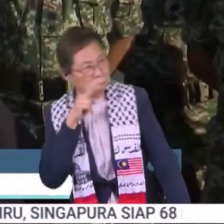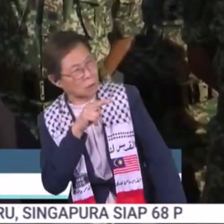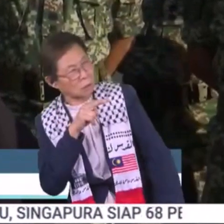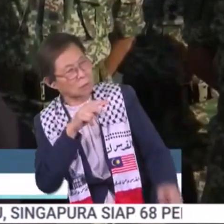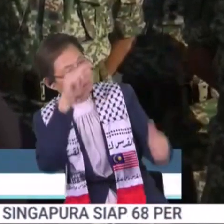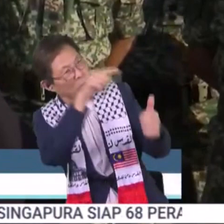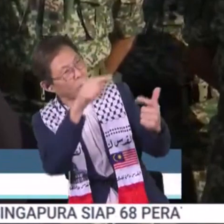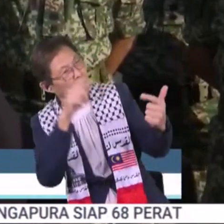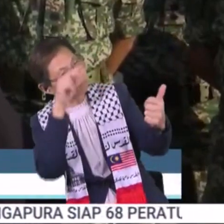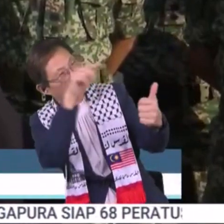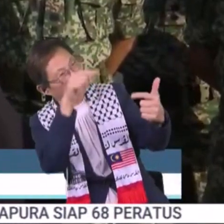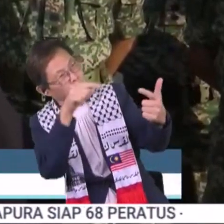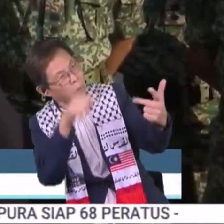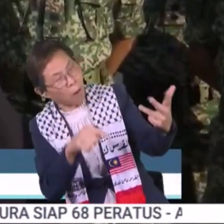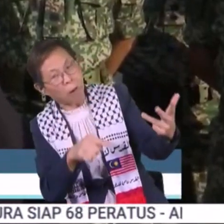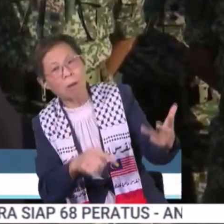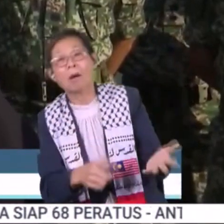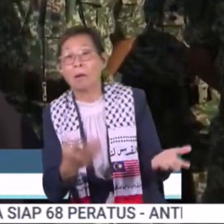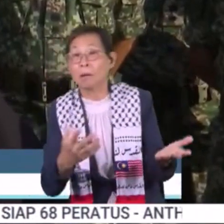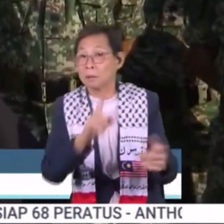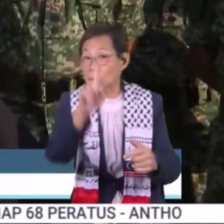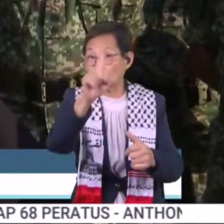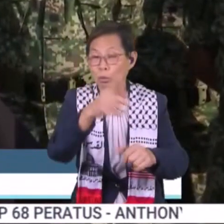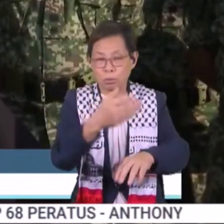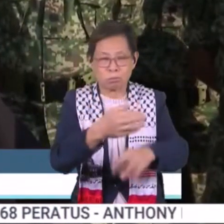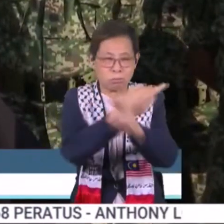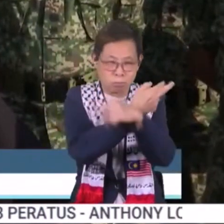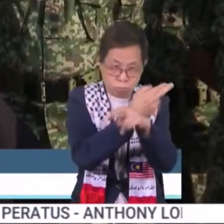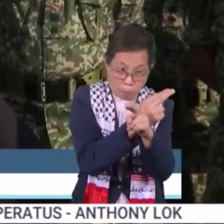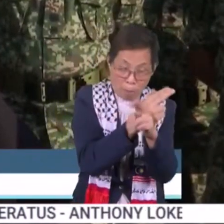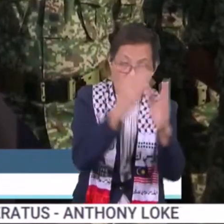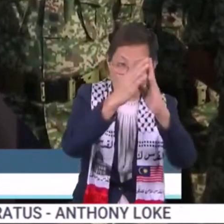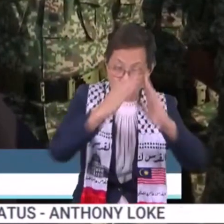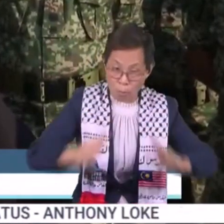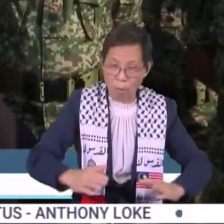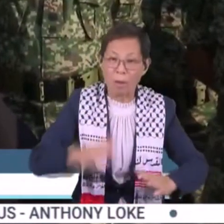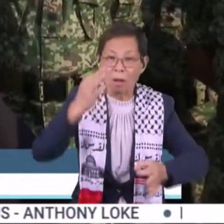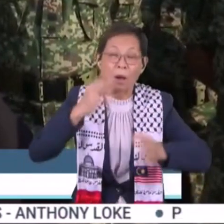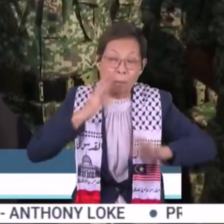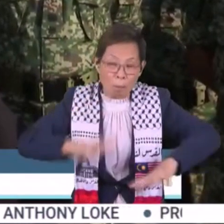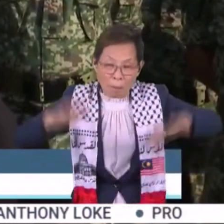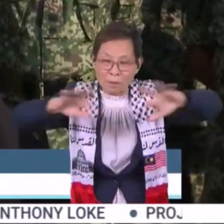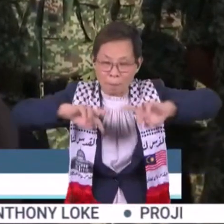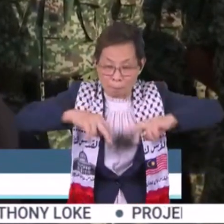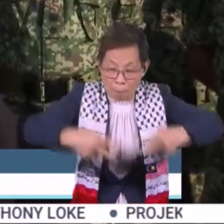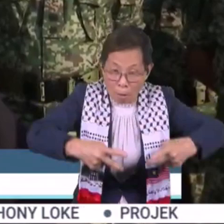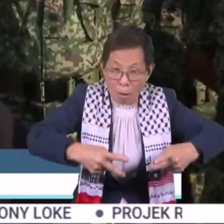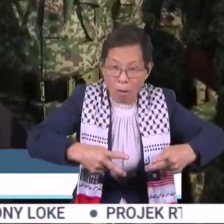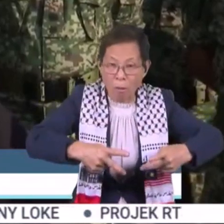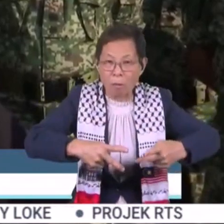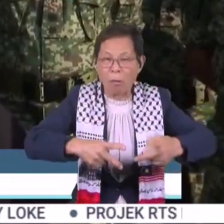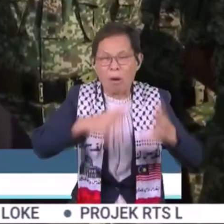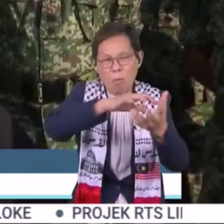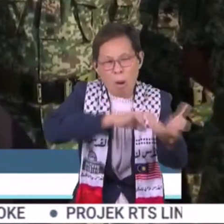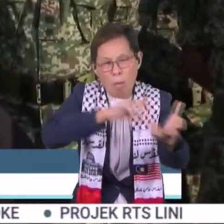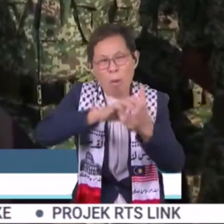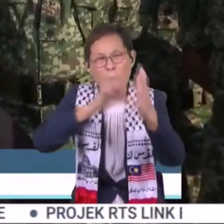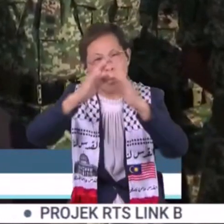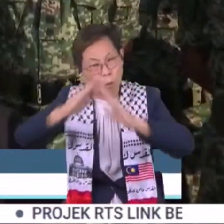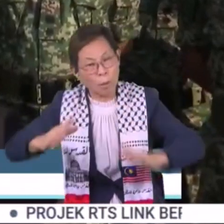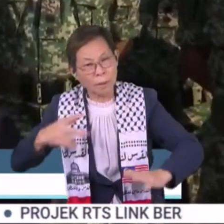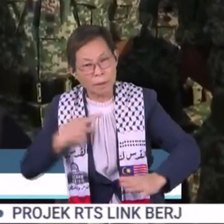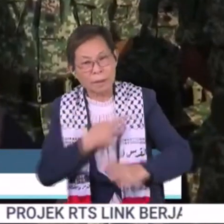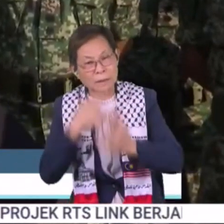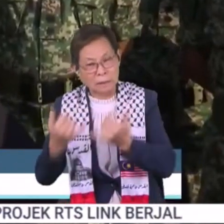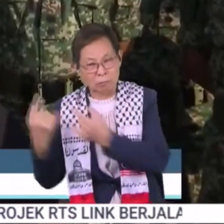segi beberapa aspeklah pertama adalah dari segi pembaikan rumah kalau bencana banjir itu menyebabkan kerosakan dan sebagainya jadi